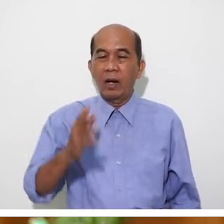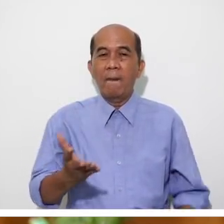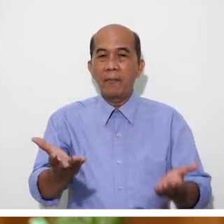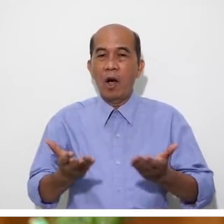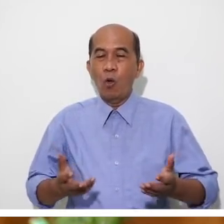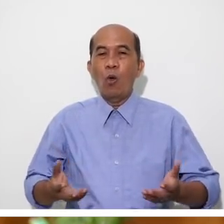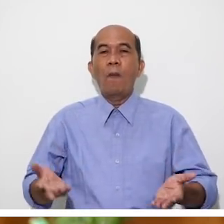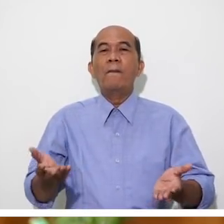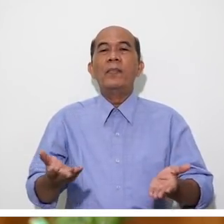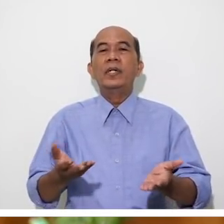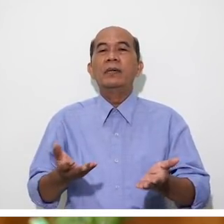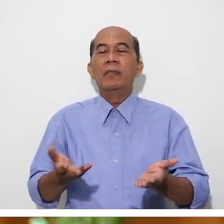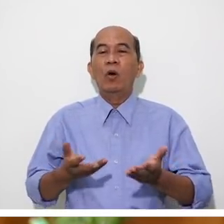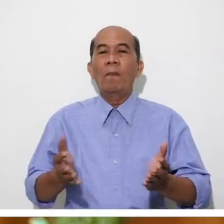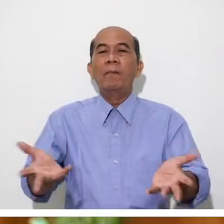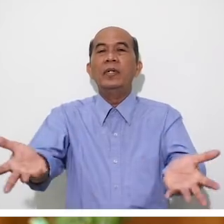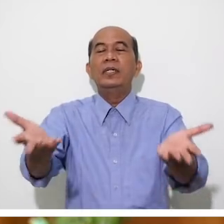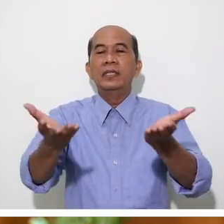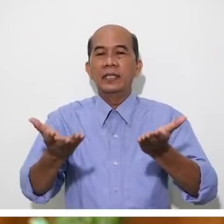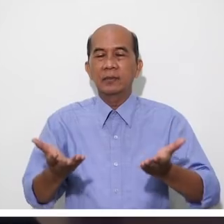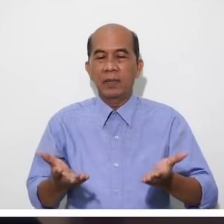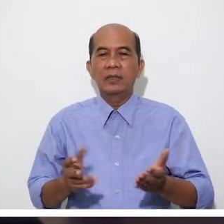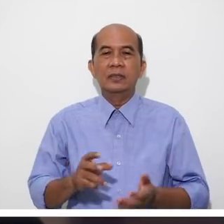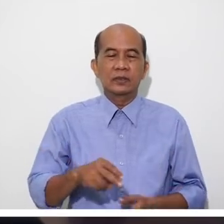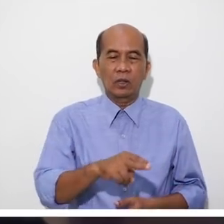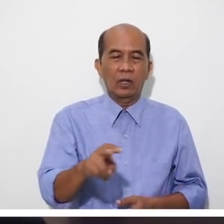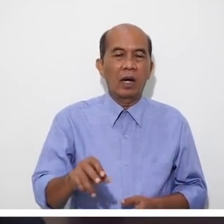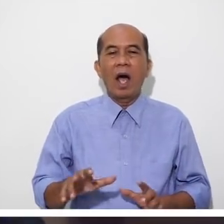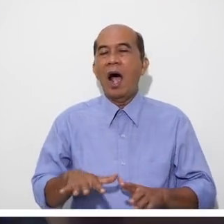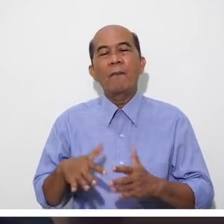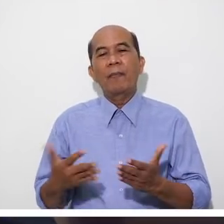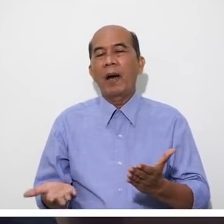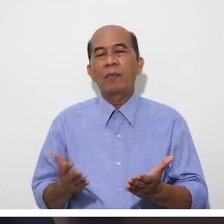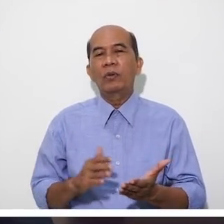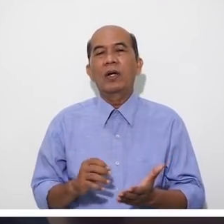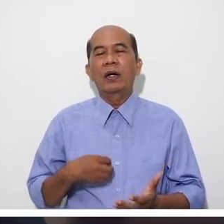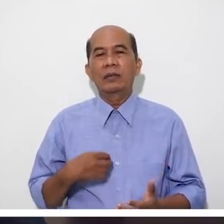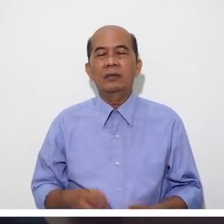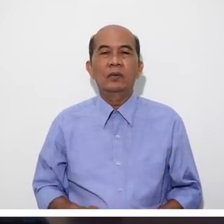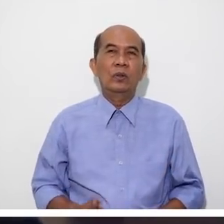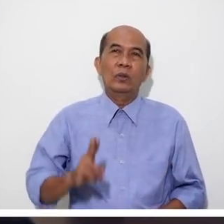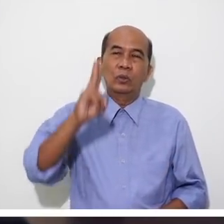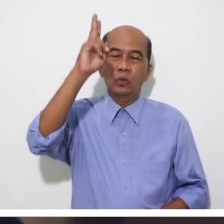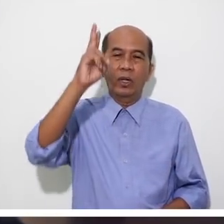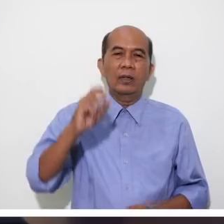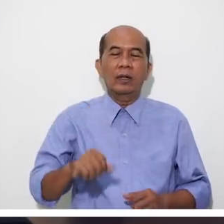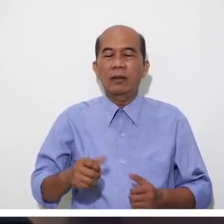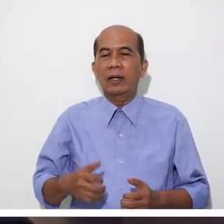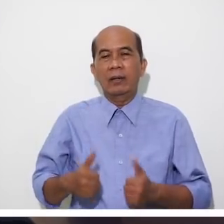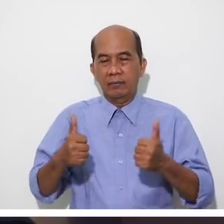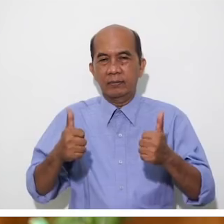saudara, seperti apapun saudara. Betapa luar biasa kita memiliki Allah yang seperti ini,